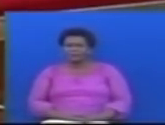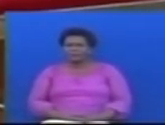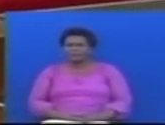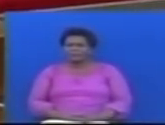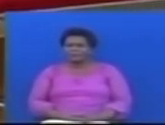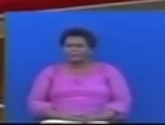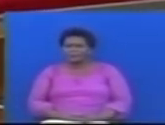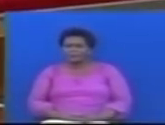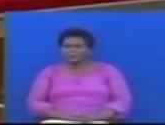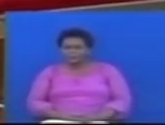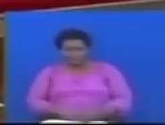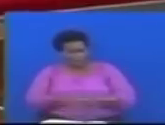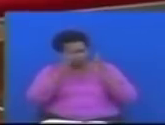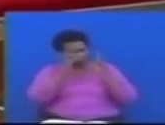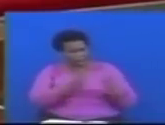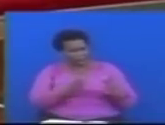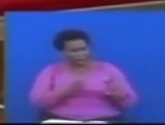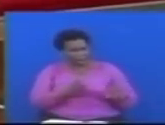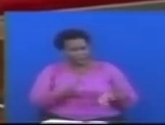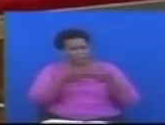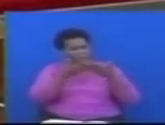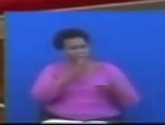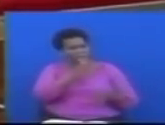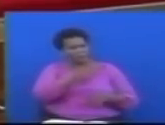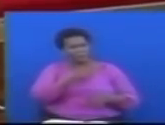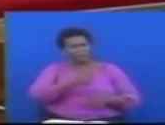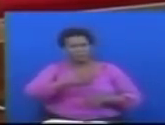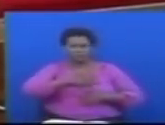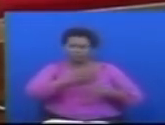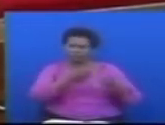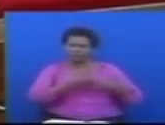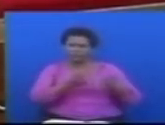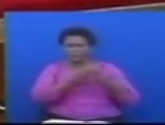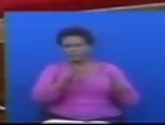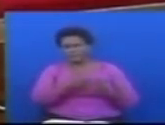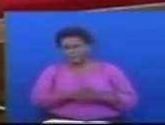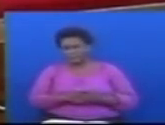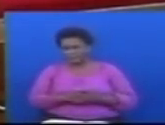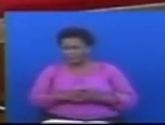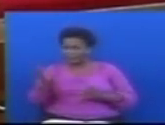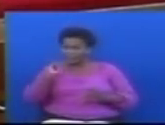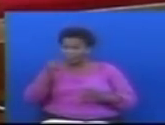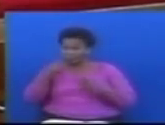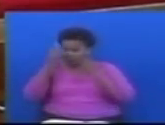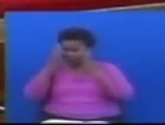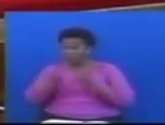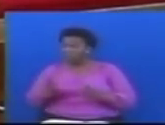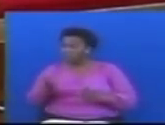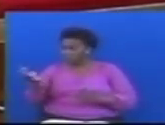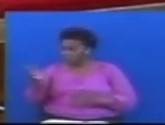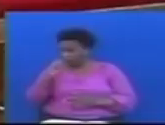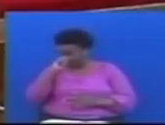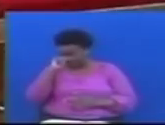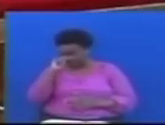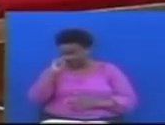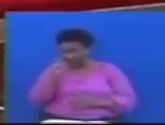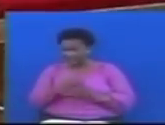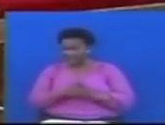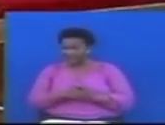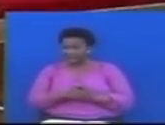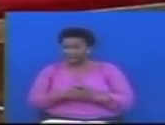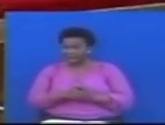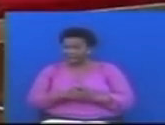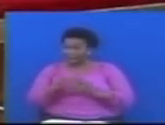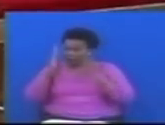Mheshimiwa Naibu Spika, nakushukuru kwa kunipa nafasi ya kujibu swali la nyongeza la Mheshimiwa Kuchauka, mbunge wa Liwale kupitia Chama cha Mapinduzi. Mheshimiwa